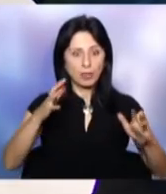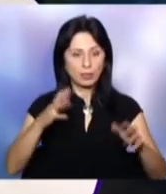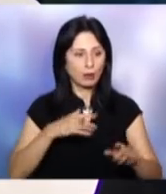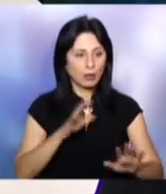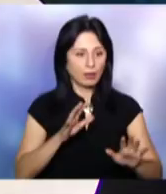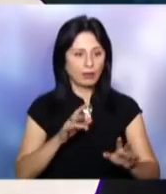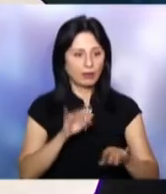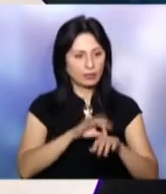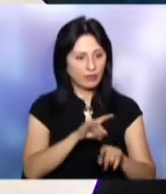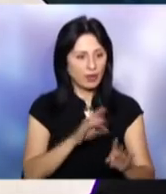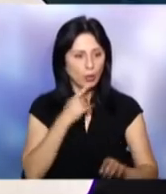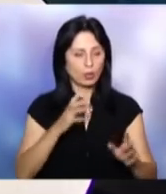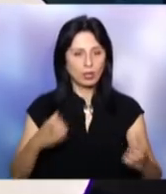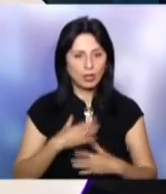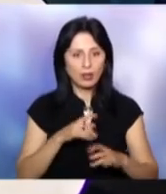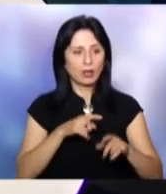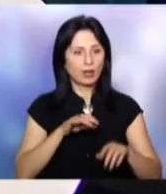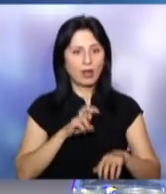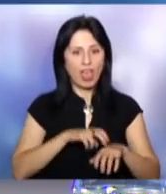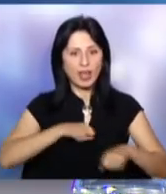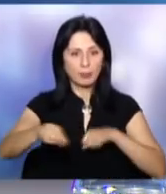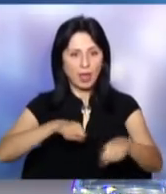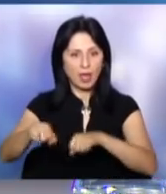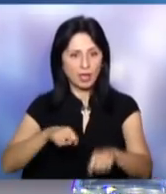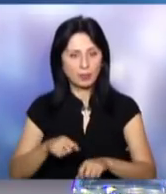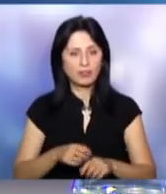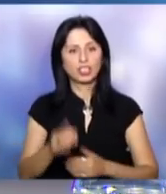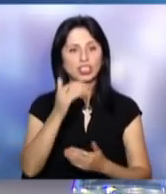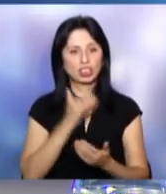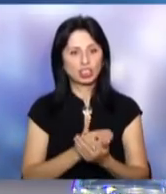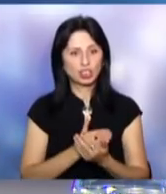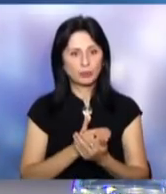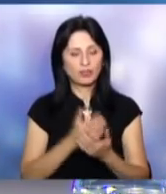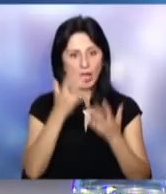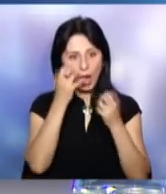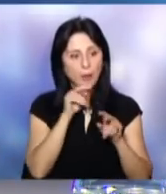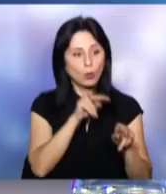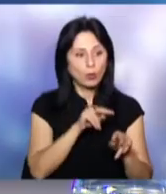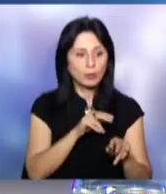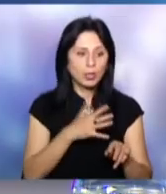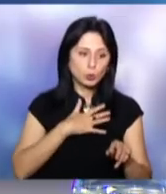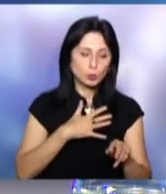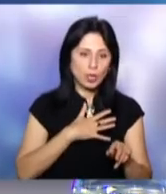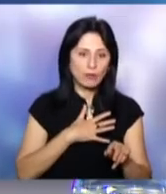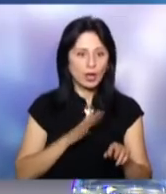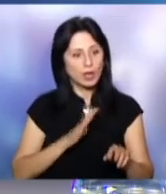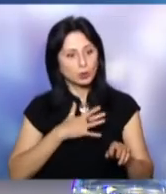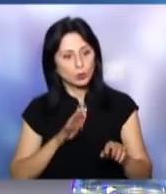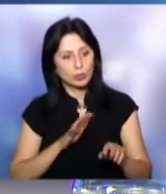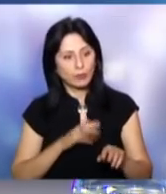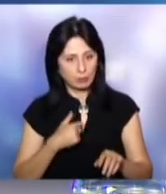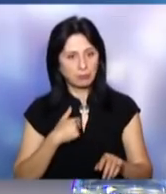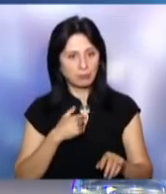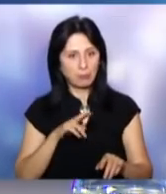მეჩვენება რომ რაღაცა დაავადება ჭირს, დავარბენინე ფექიმესთან, შემდეგ ღამე უყურებს რომ ცოცხალი ხომ არის